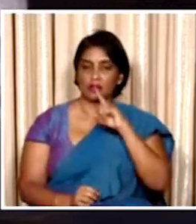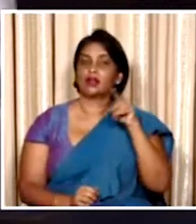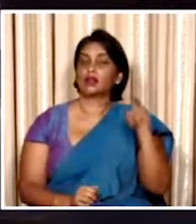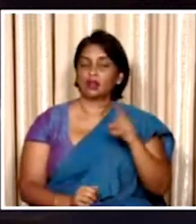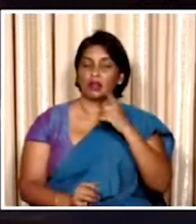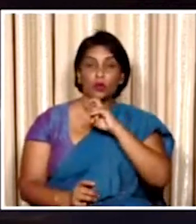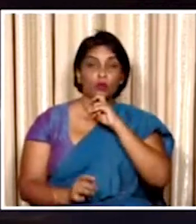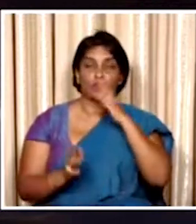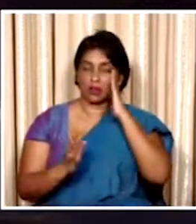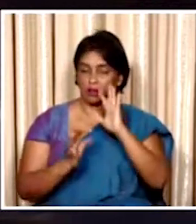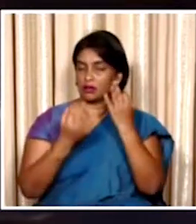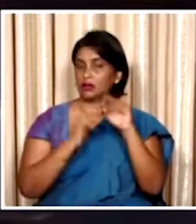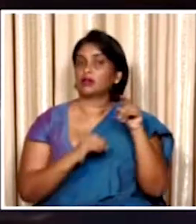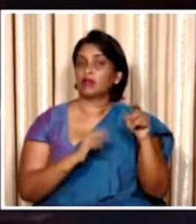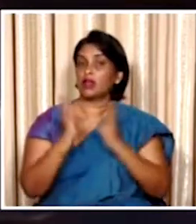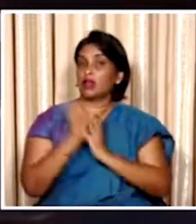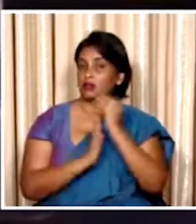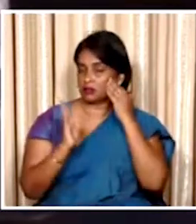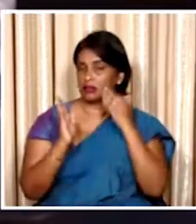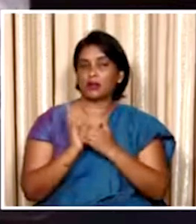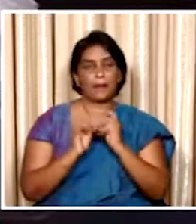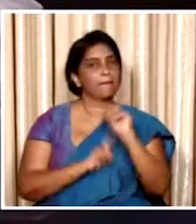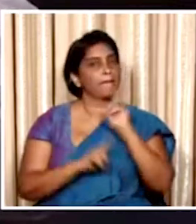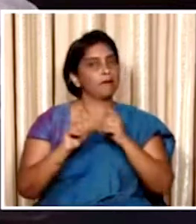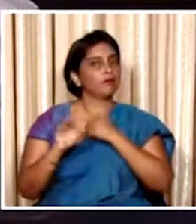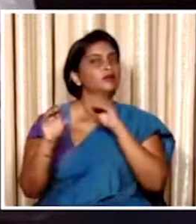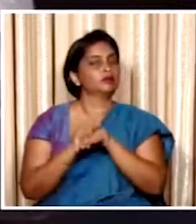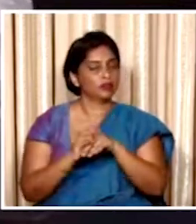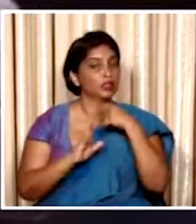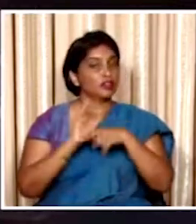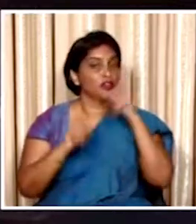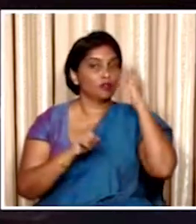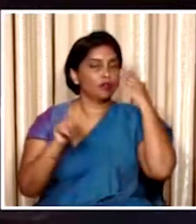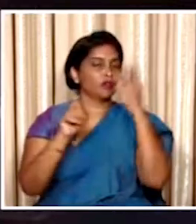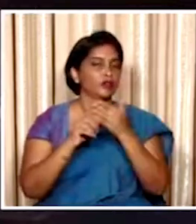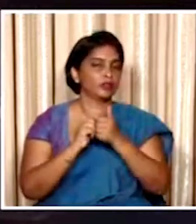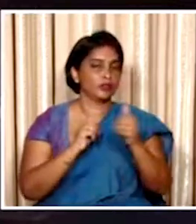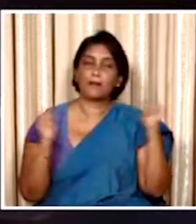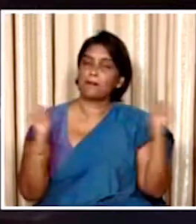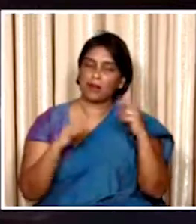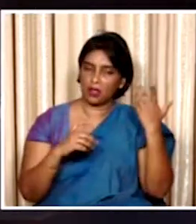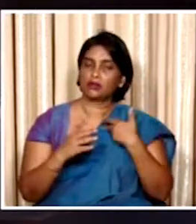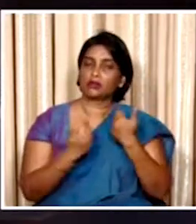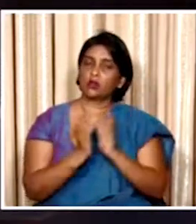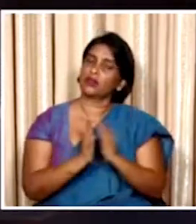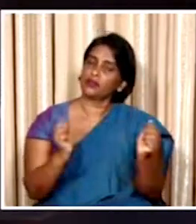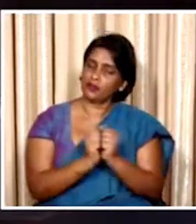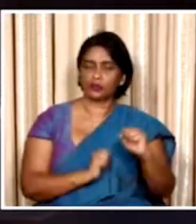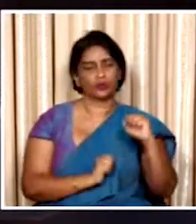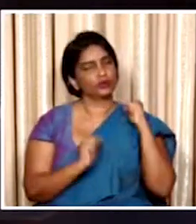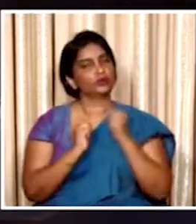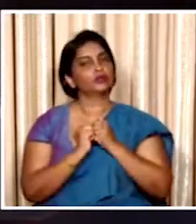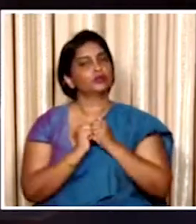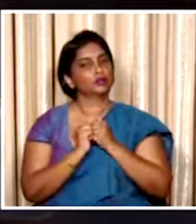අධිකරණයේ ස්වාධීනත්වය ඒ නිලධාරීන්ගේ අයිතිය වෙනුවෙන් මේ පාර්ලිමේන්තුව පෙනී ඉන්න ඕනේ, මේ රටේ ජනතාව වෙනුවෙන් පෙනී සිටිනවා. බය නැතුව තමන්ගේ රාජකාරිය කොන්ද කෙලින්